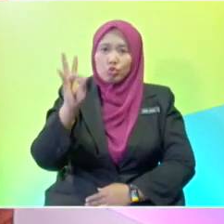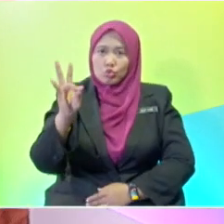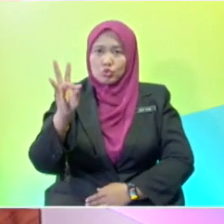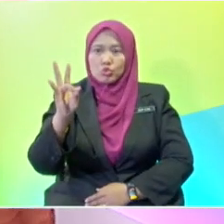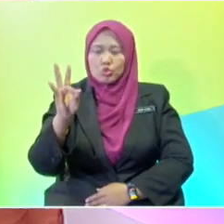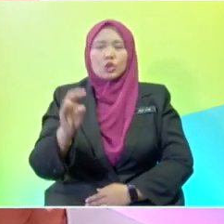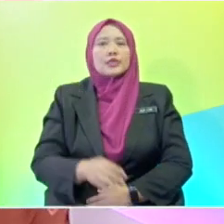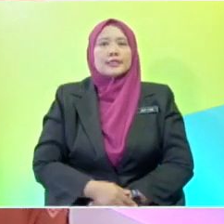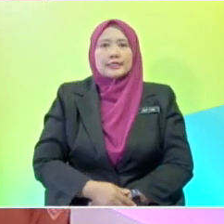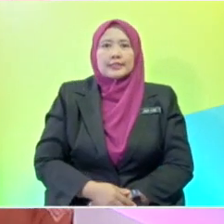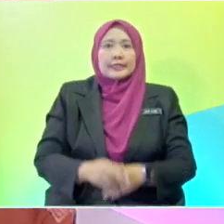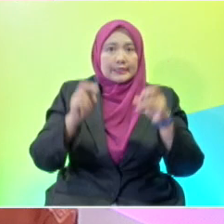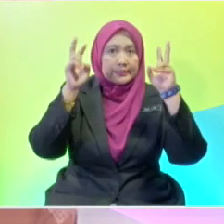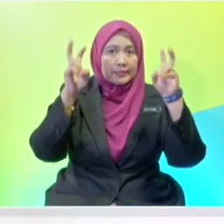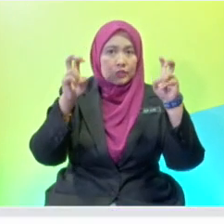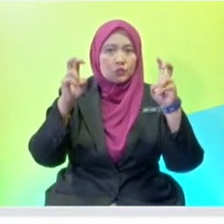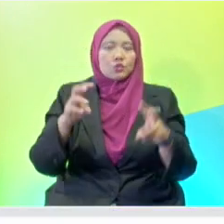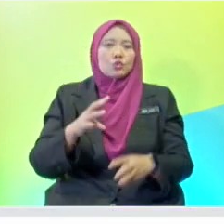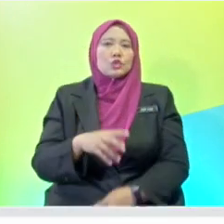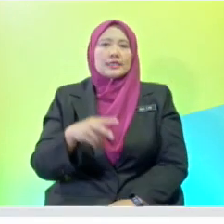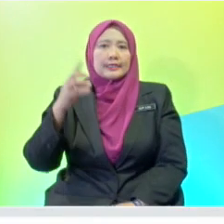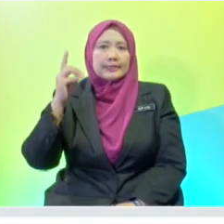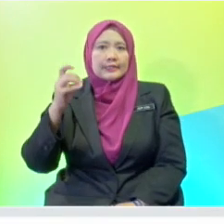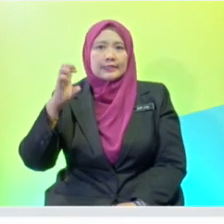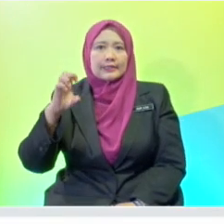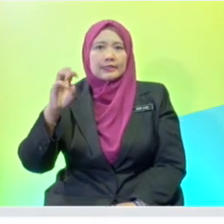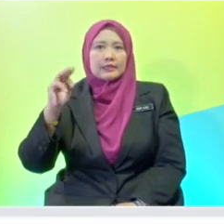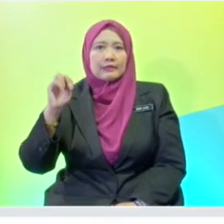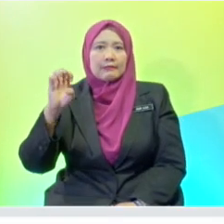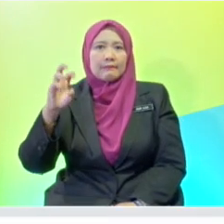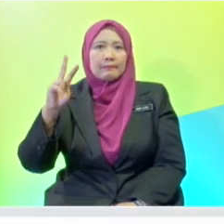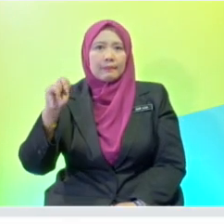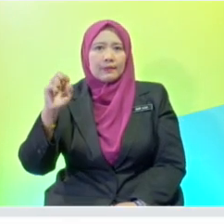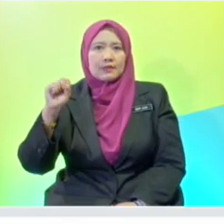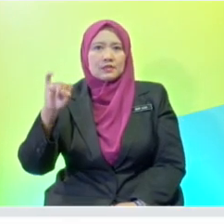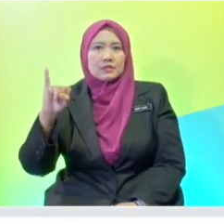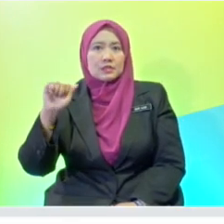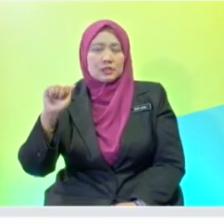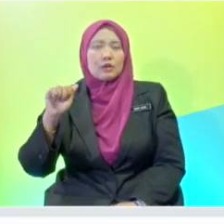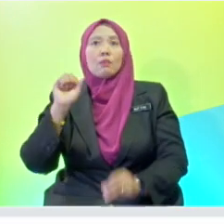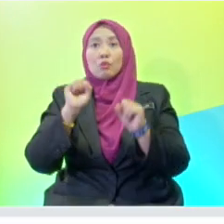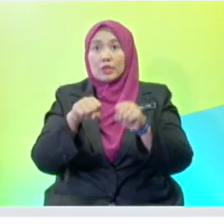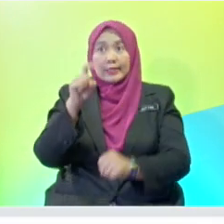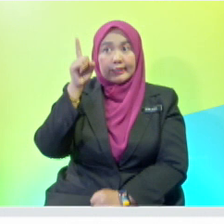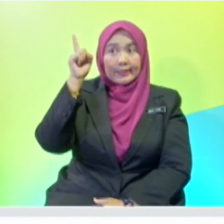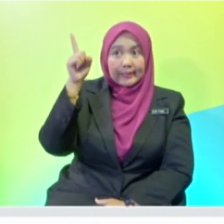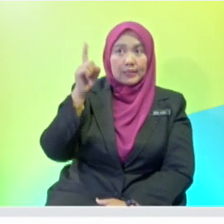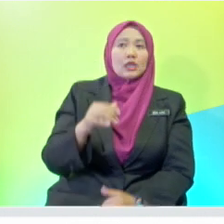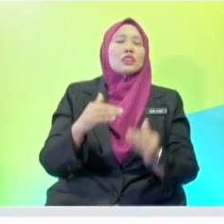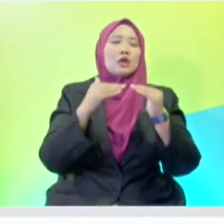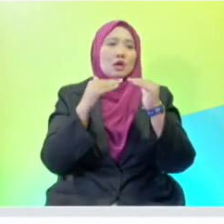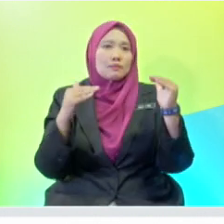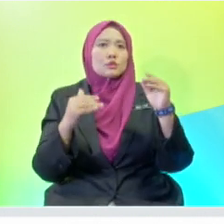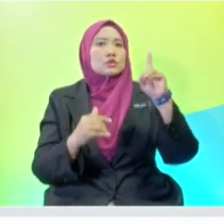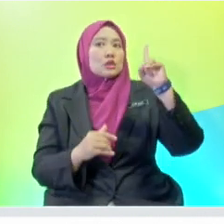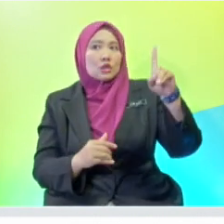Oke tahap penguasaan satu murid mengenal pasti jenis penguasaan juriatrix tahap penguasaan Duo murid menerangkan